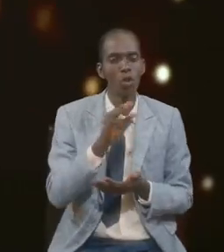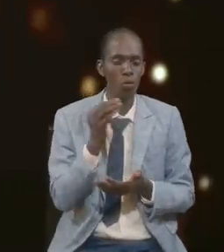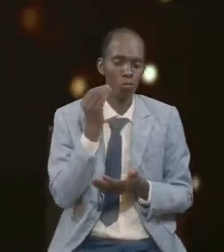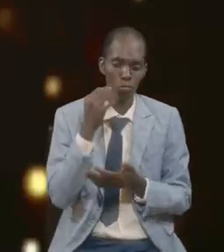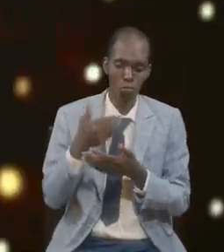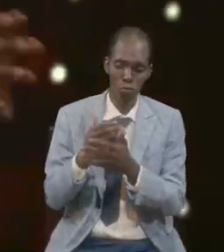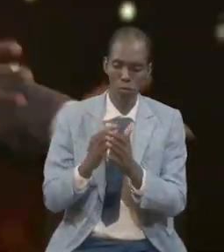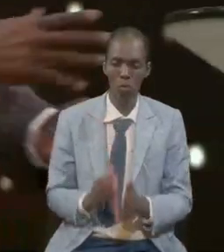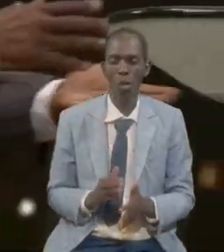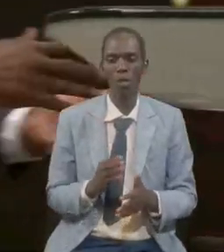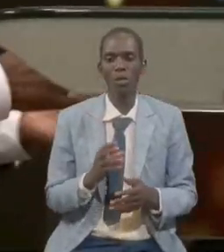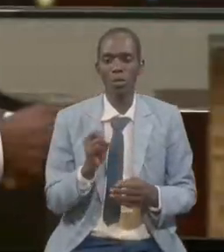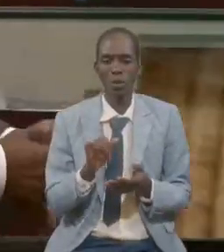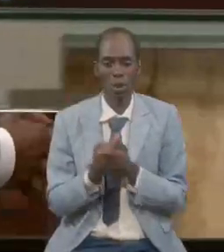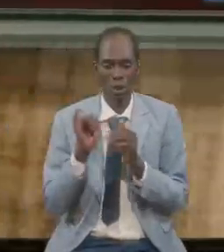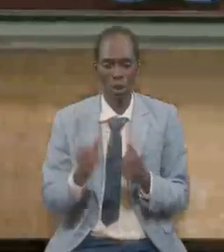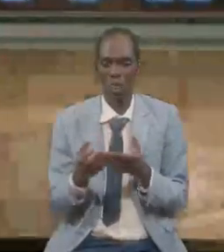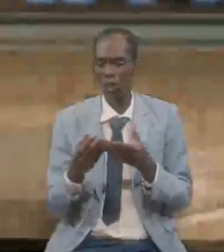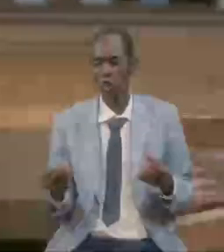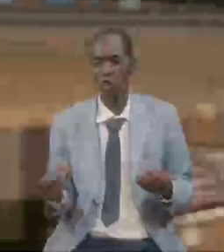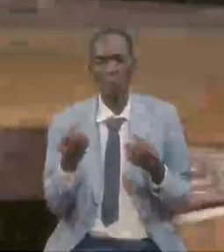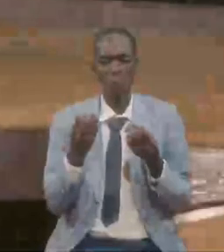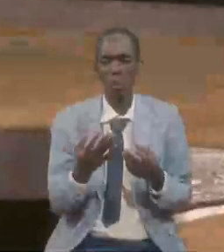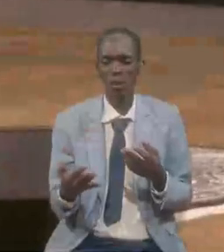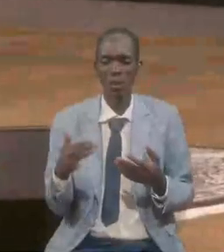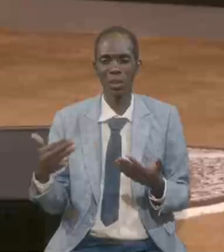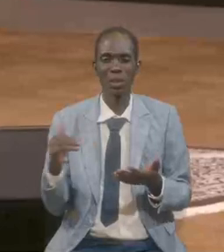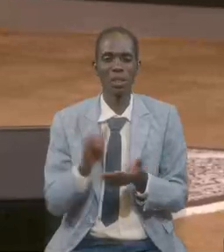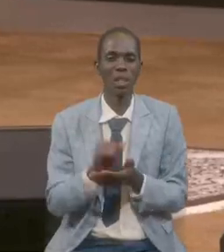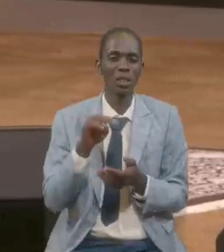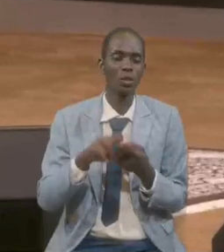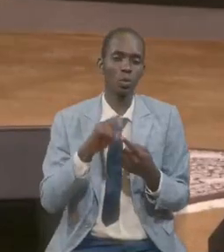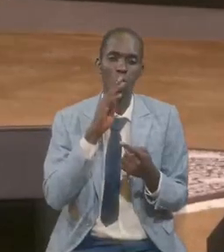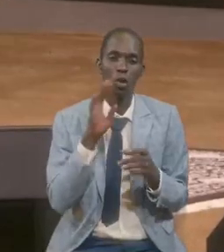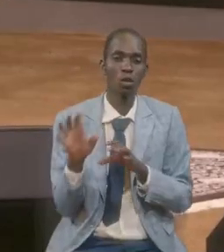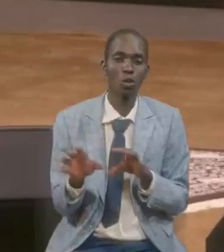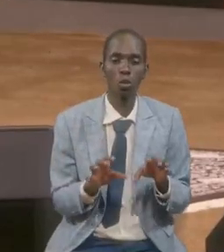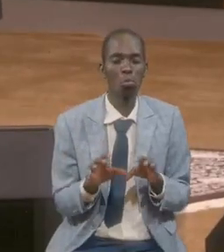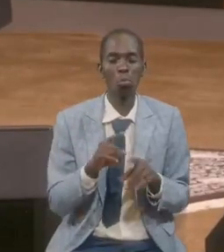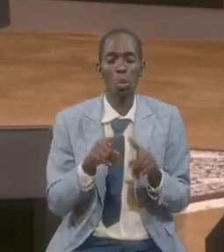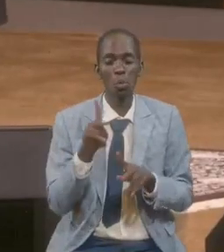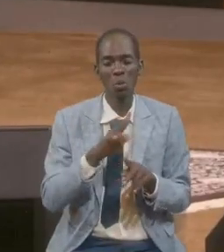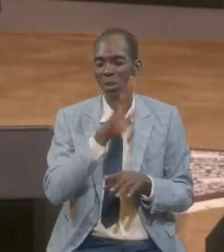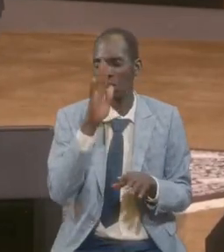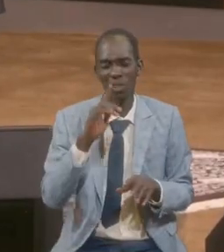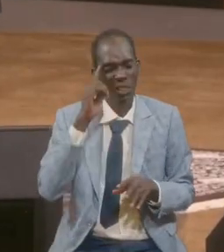de vous afin que plus d'âmes soit dans le royaume. Non, il ne pense pas à